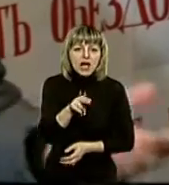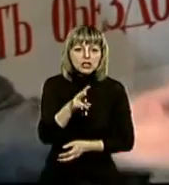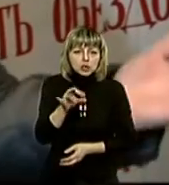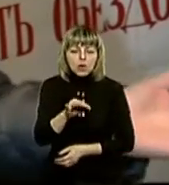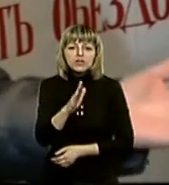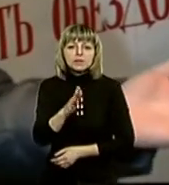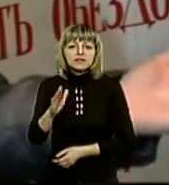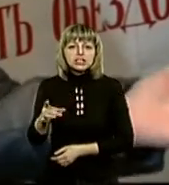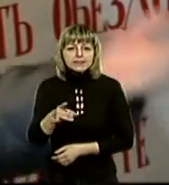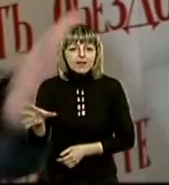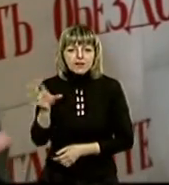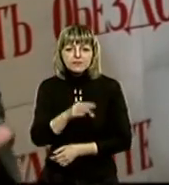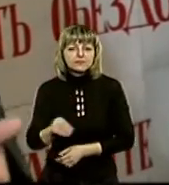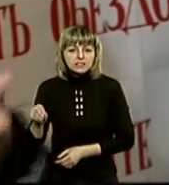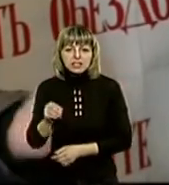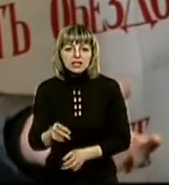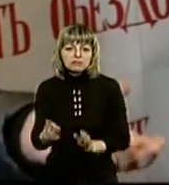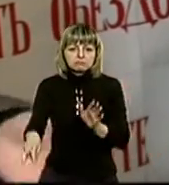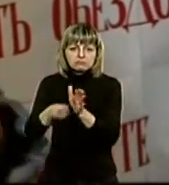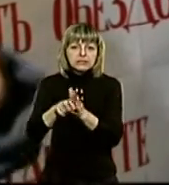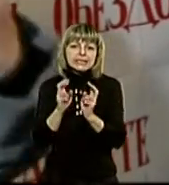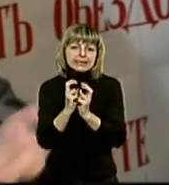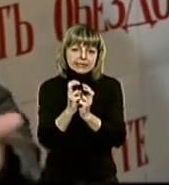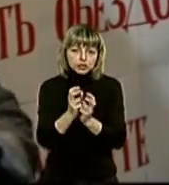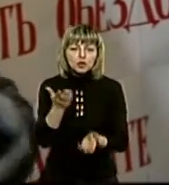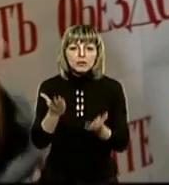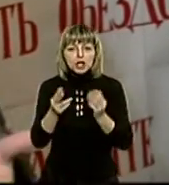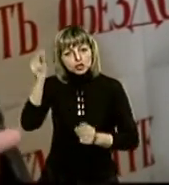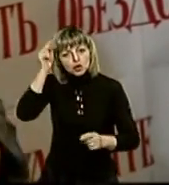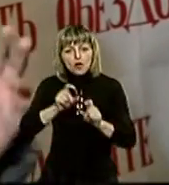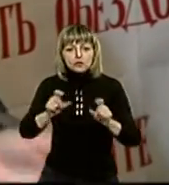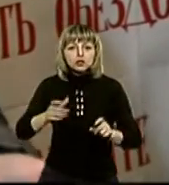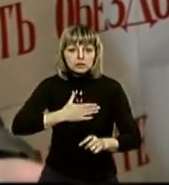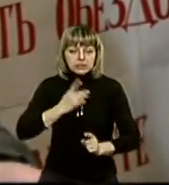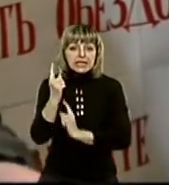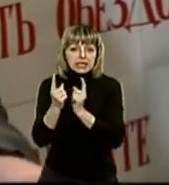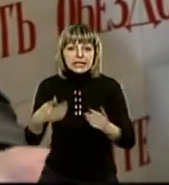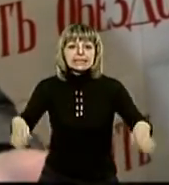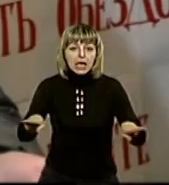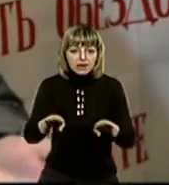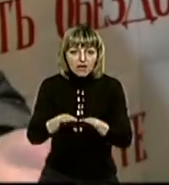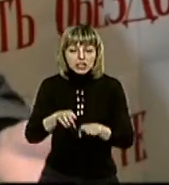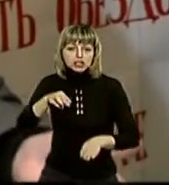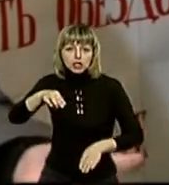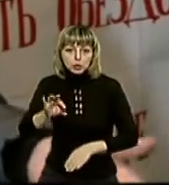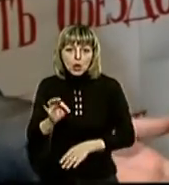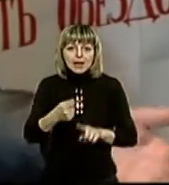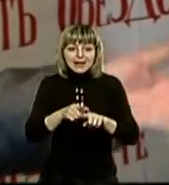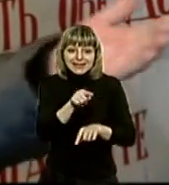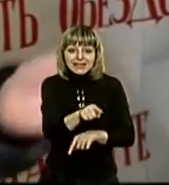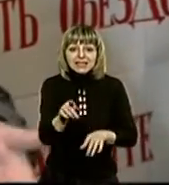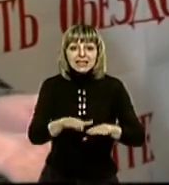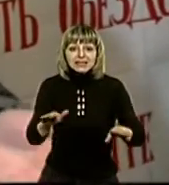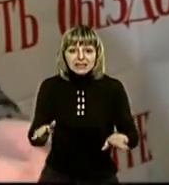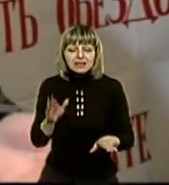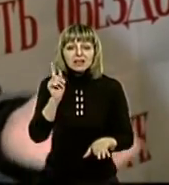район, значить вони всі їдуть чим? Дизелем. Якщо практично школа наша реорганізовується, закривається, то ці діти, якщо